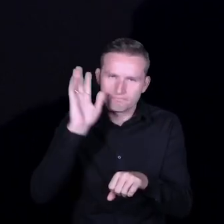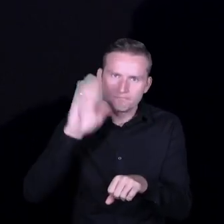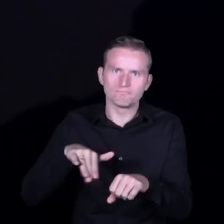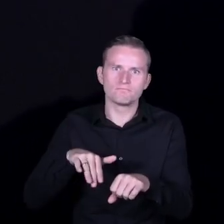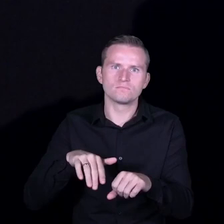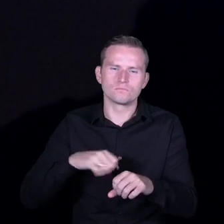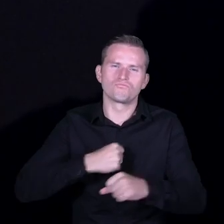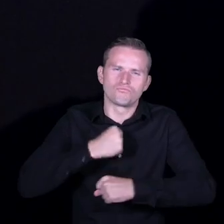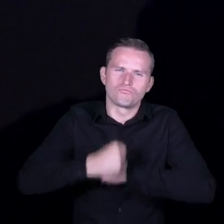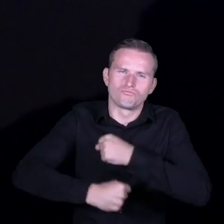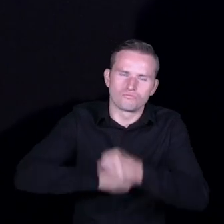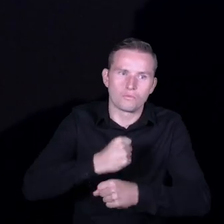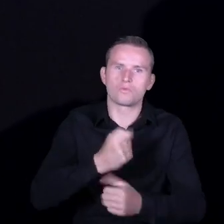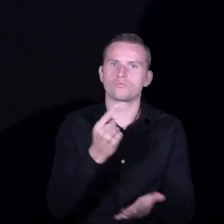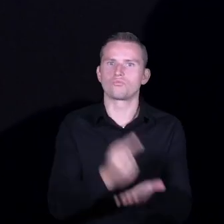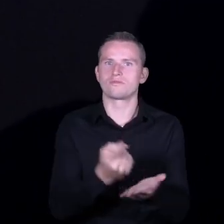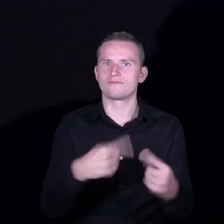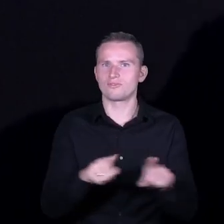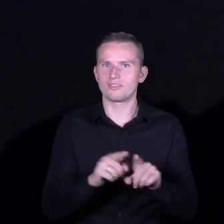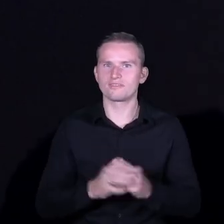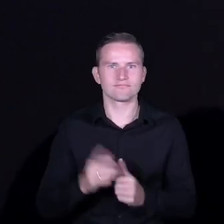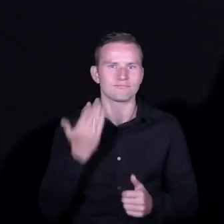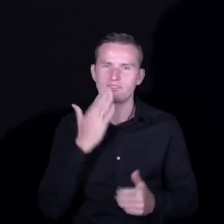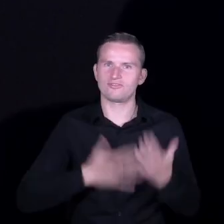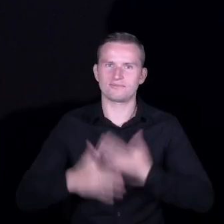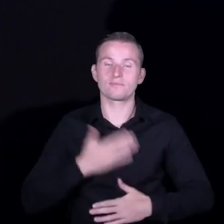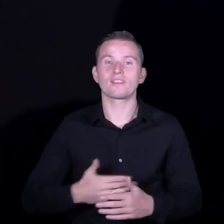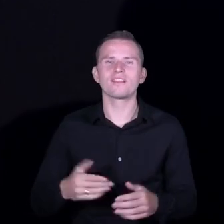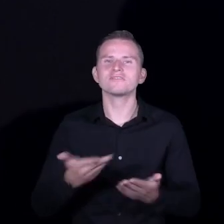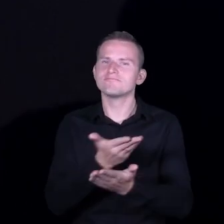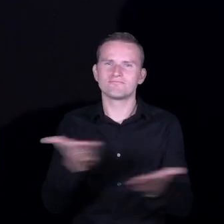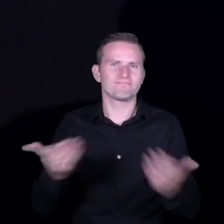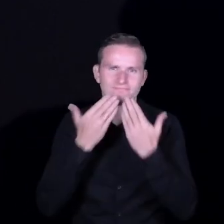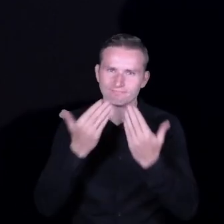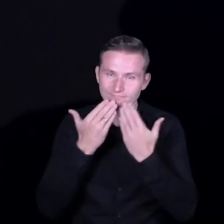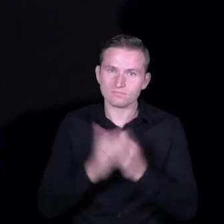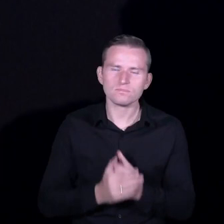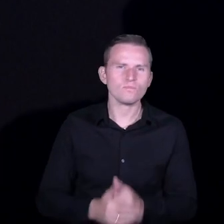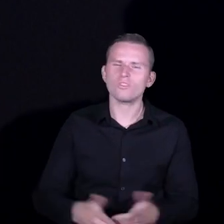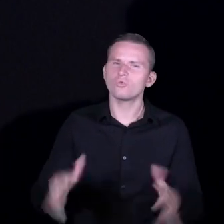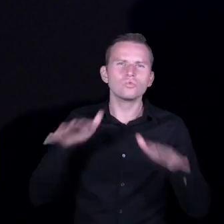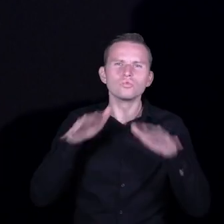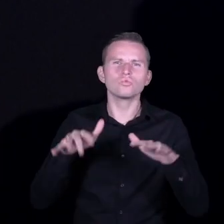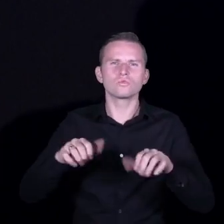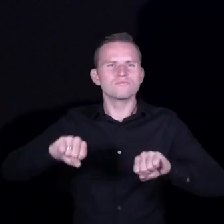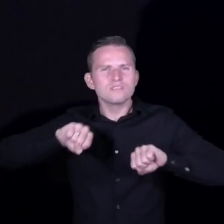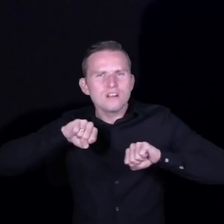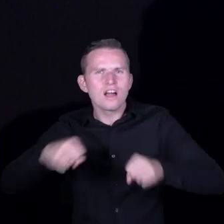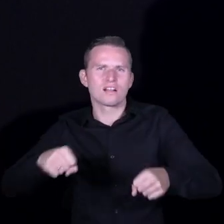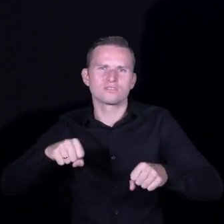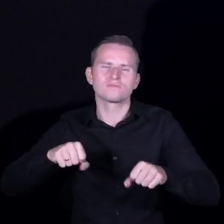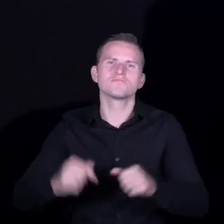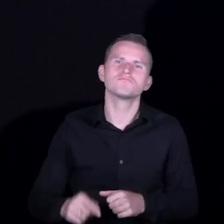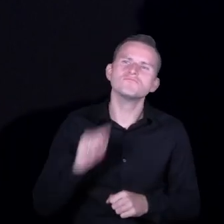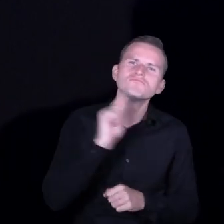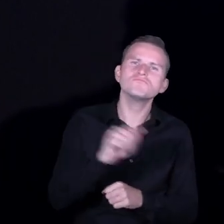i krótko tylko Państwu podziękuję, bo proszę Państwa, duże zaangażowanie konsorcjantów, którzy